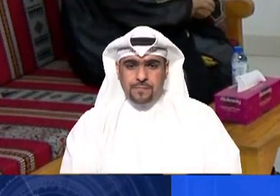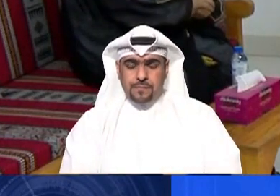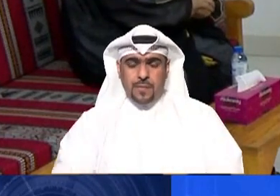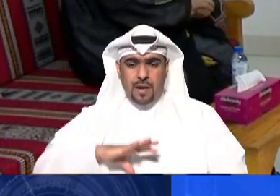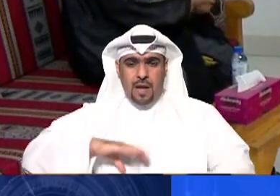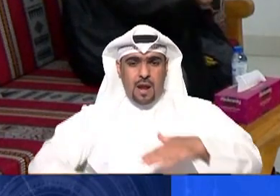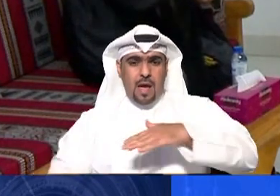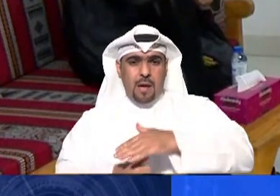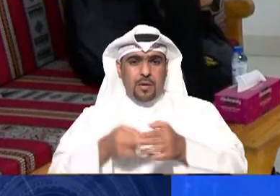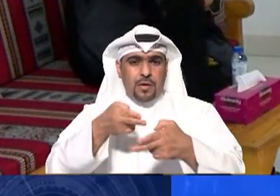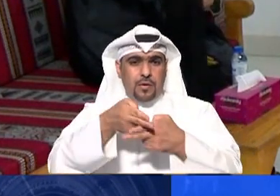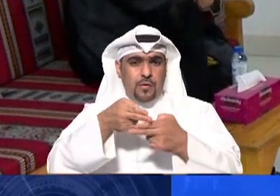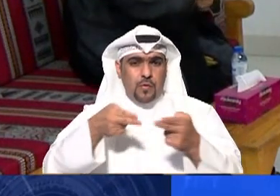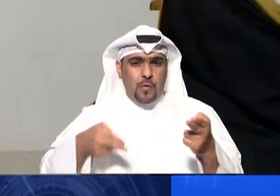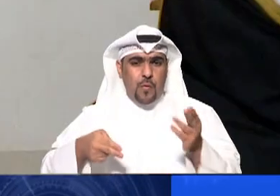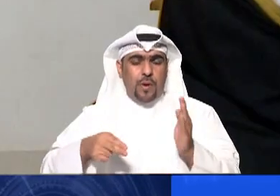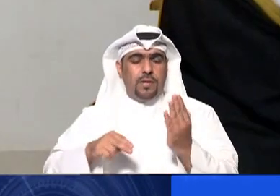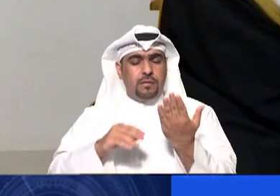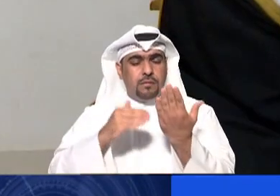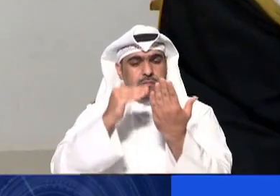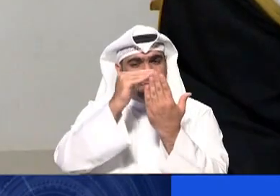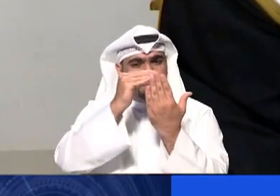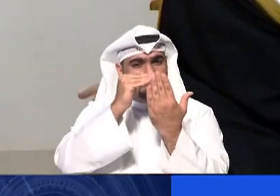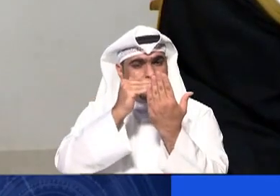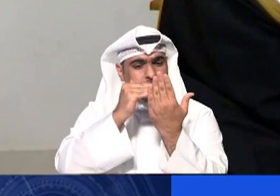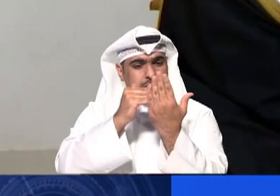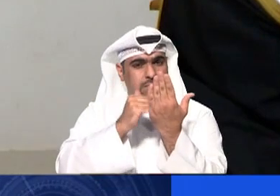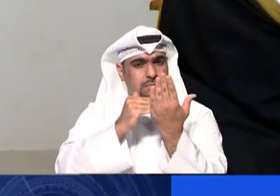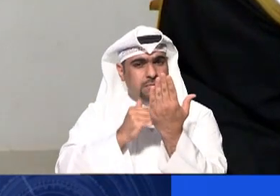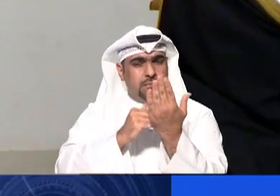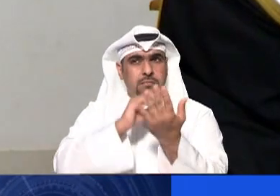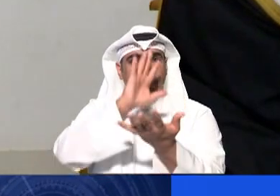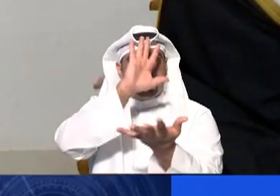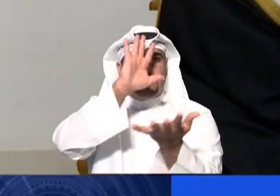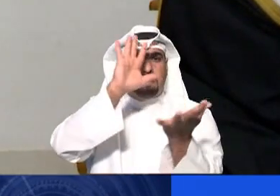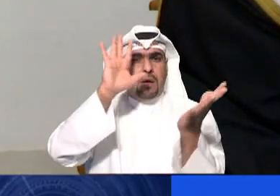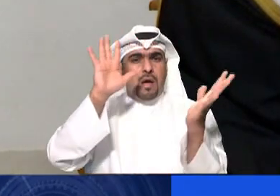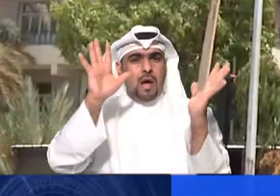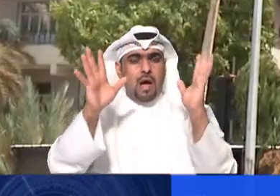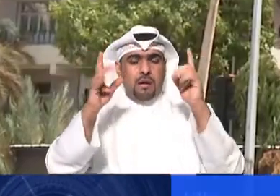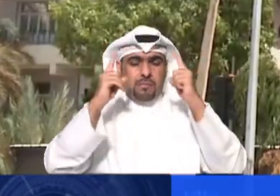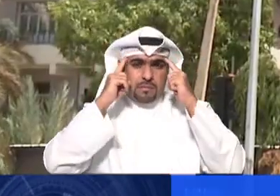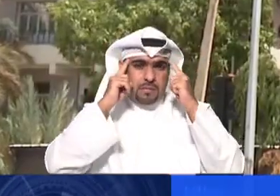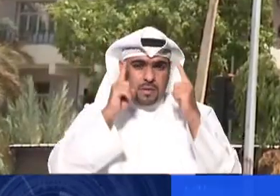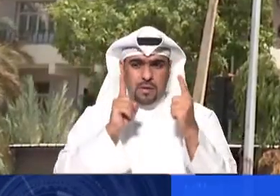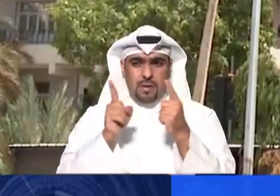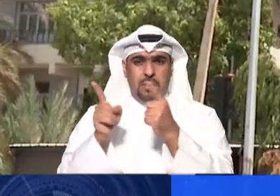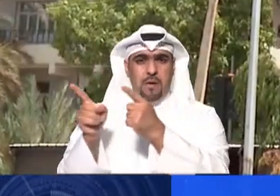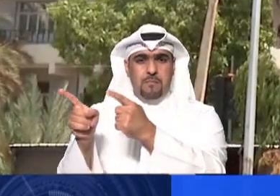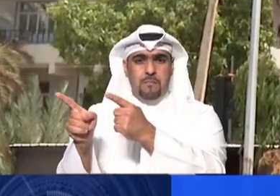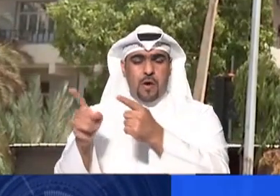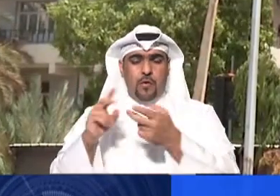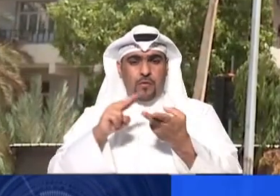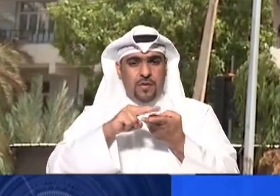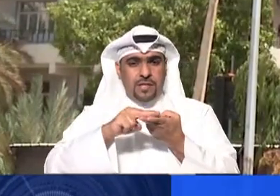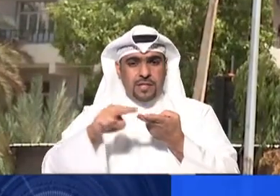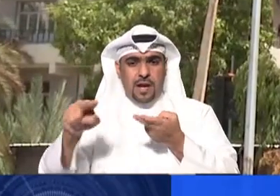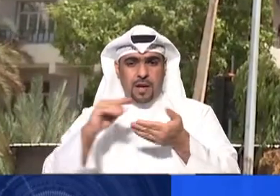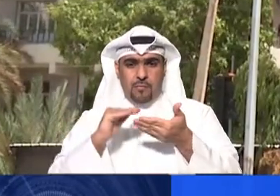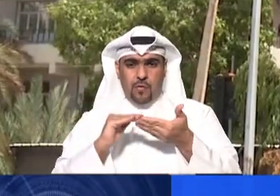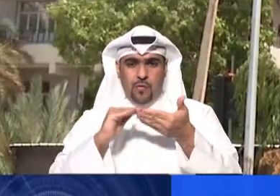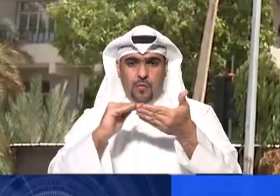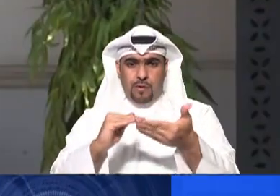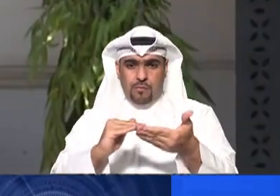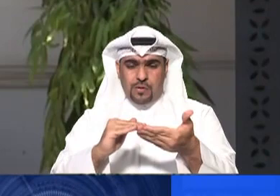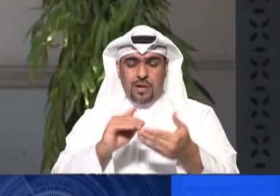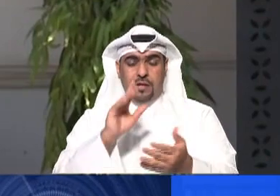جمعيات وهيئات عالمية، وعلى خطى الإنسانية نصب الكويتيون الأمير الجديد نواف الأحمد الجابر